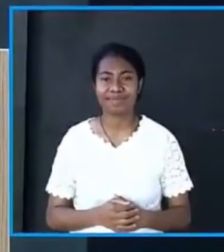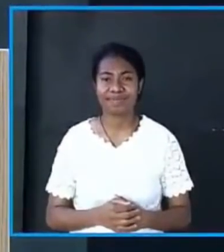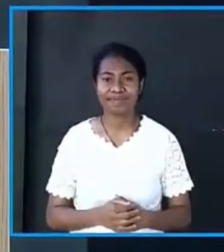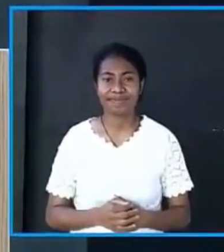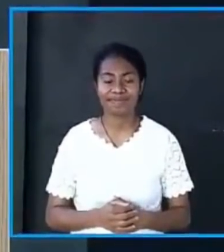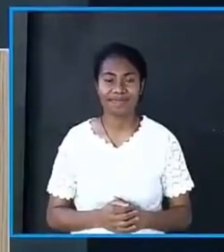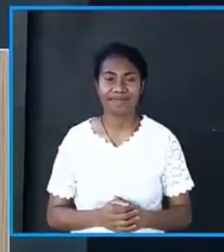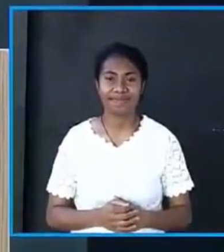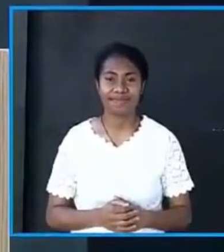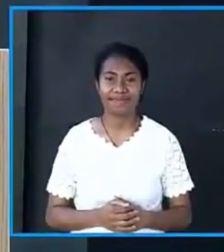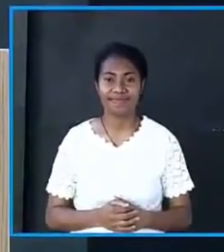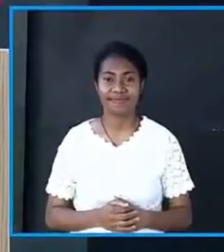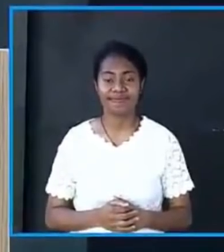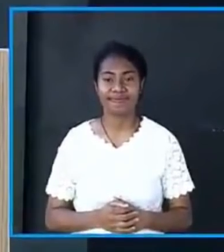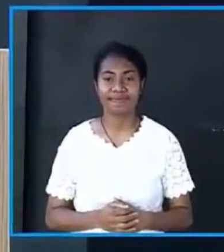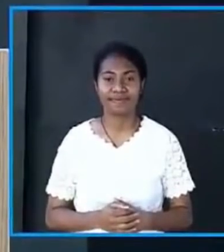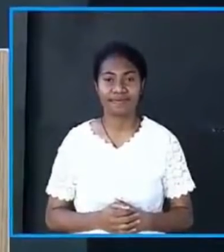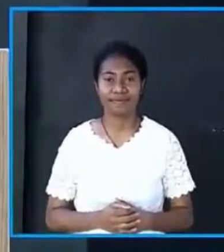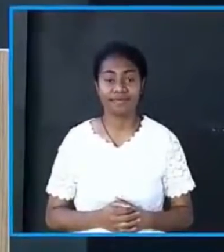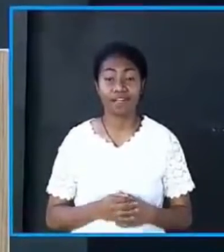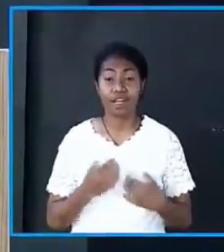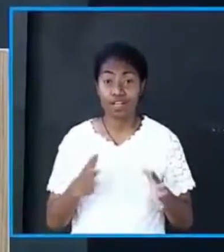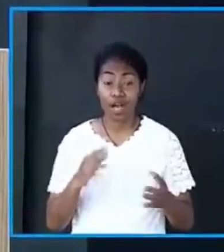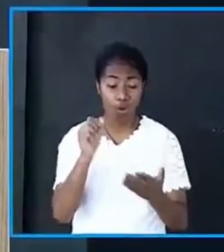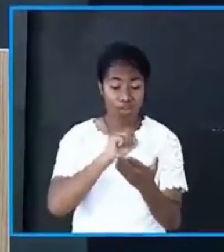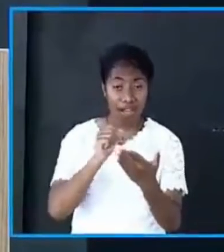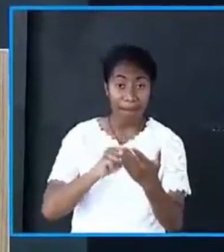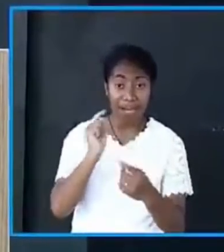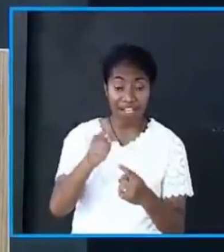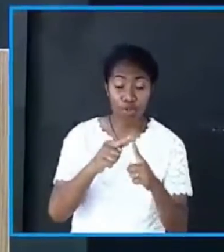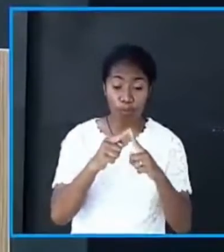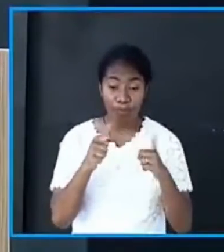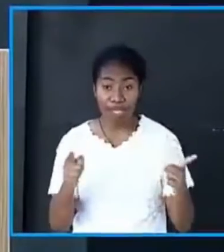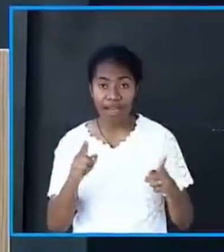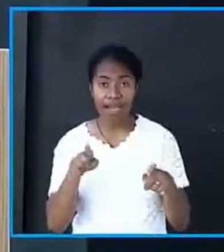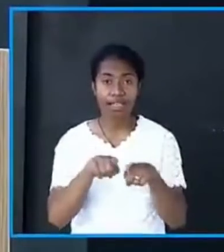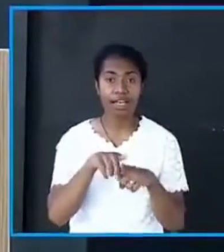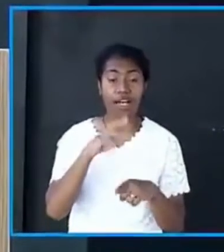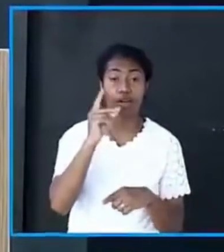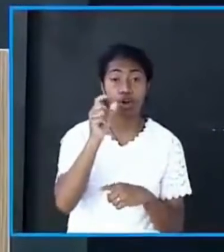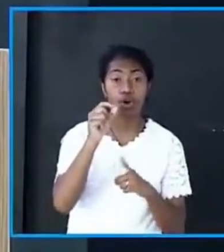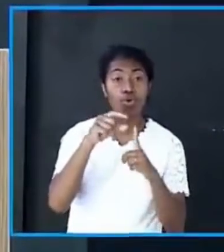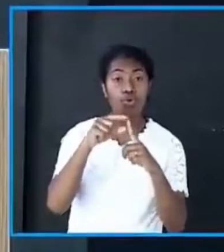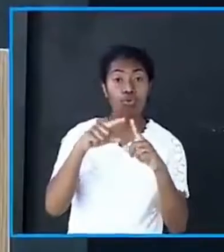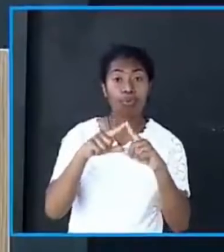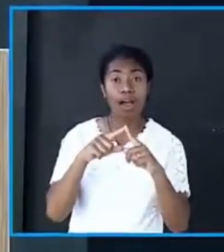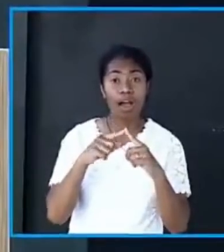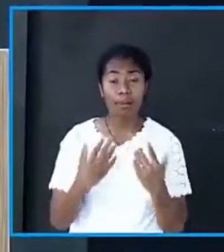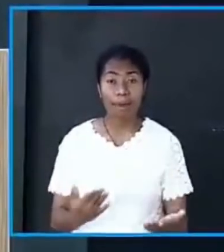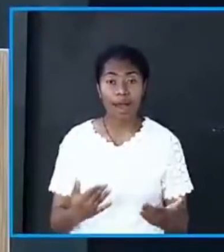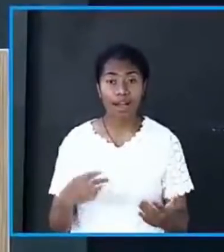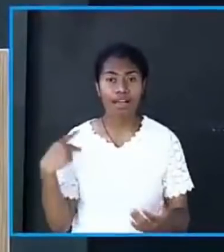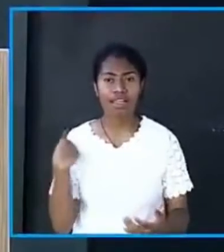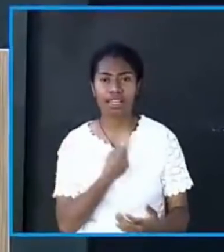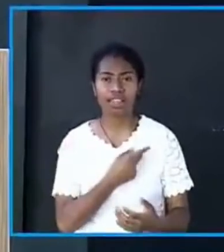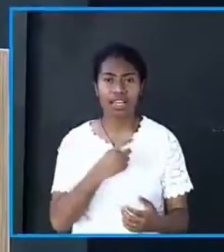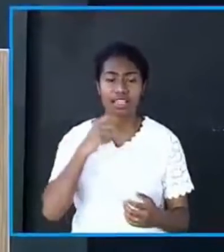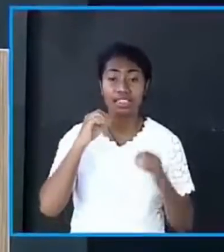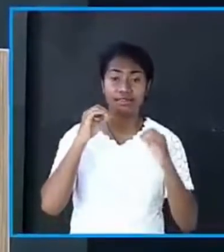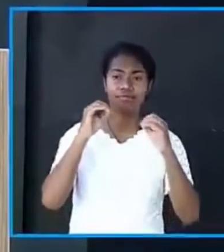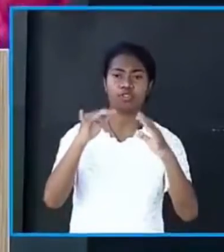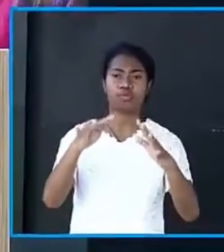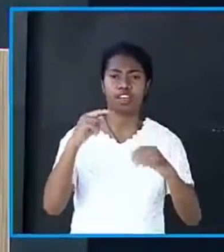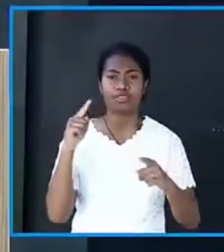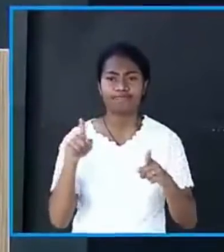Hai jikalau gambar itu berbeda dengan Lupa maka kita diciptakan menurut gambar